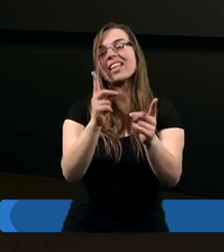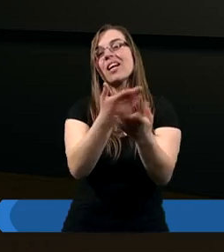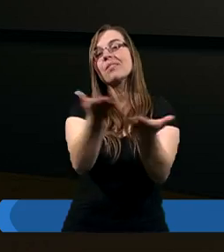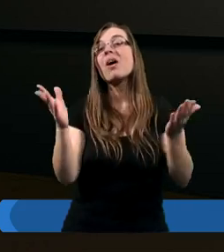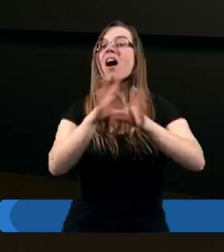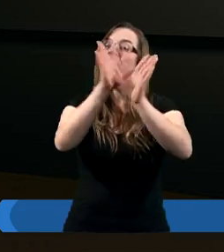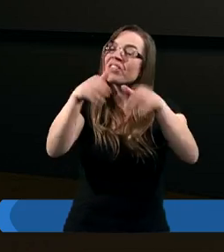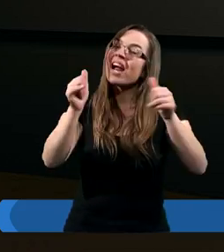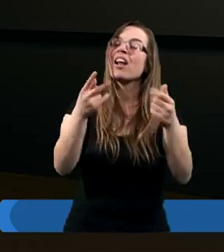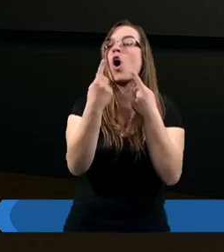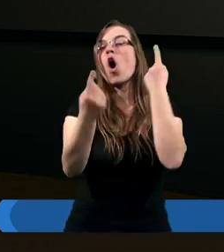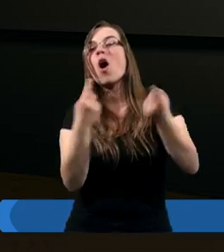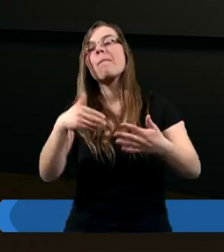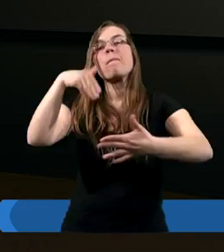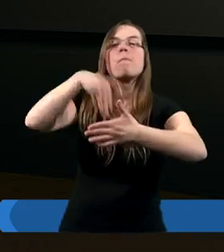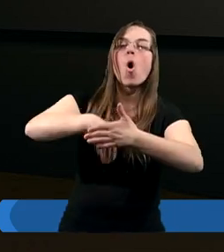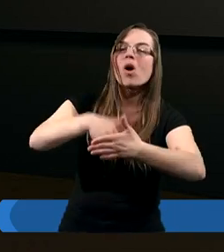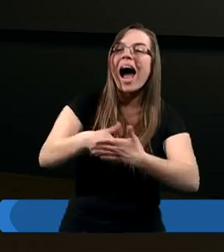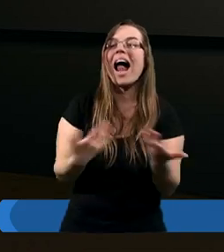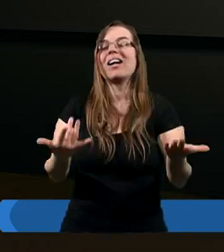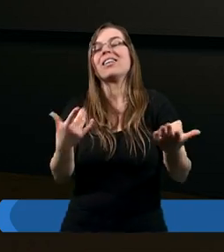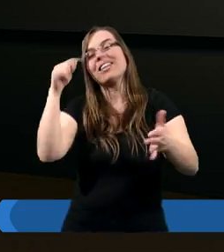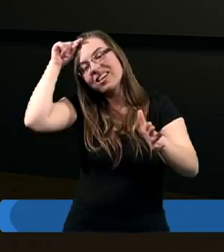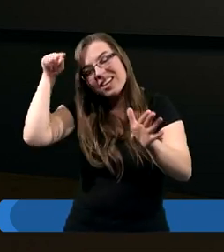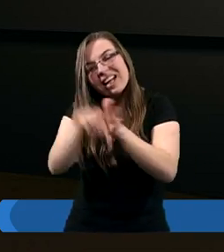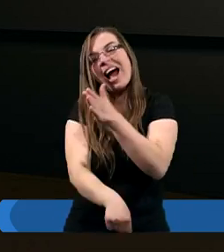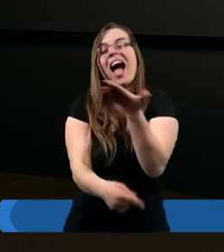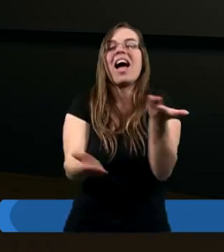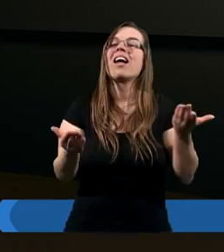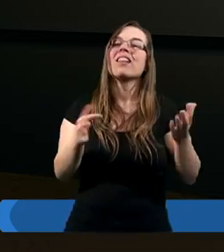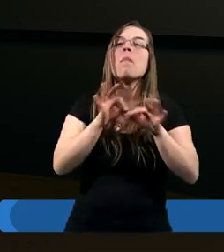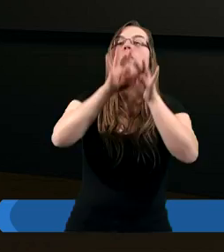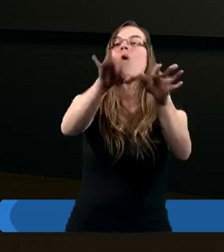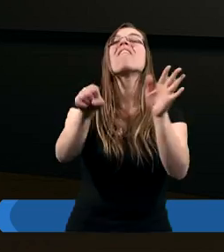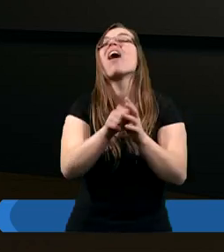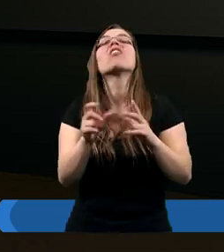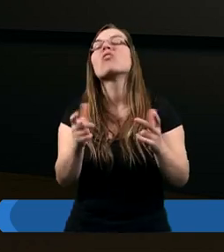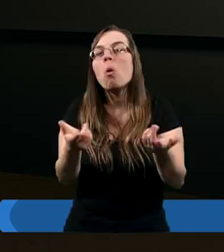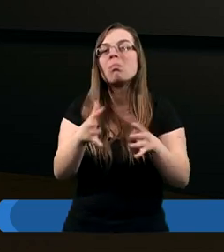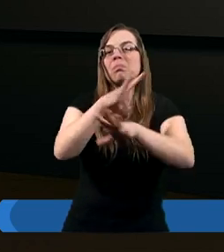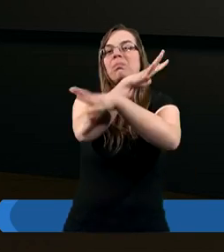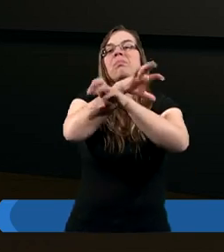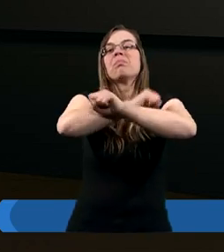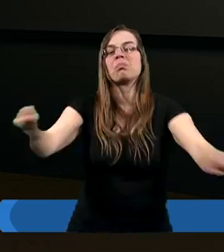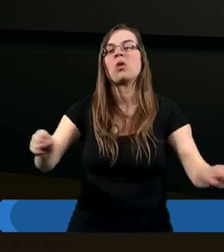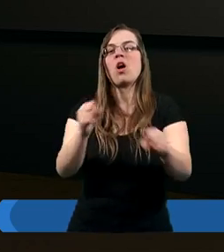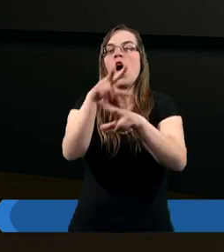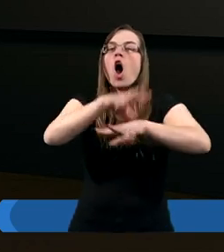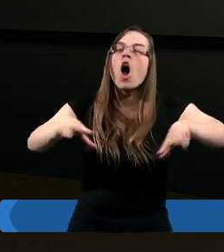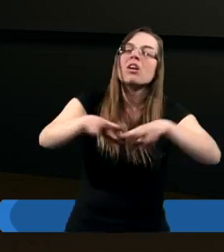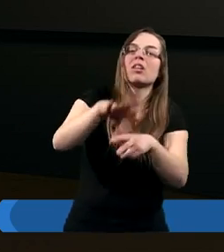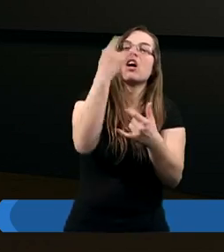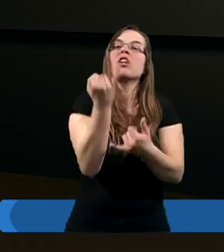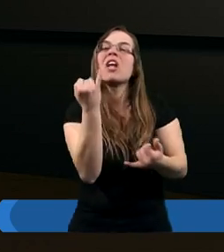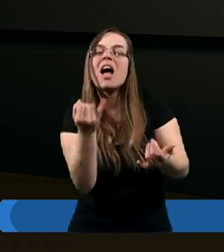że wszelkiego rodzaju niemoralność, zdrada prowadzi do tylu rozbitych rodzin, do